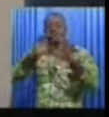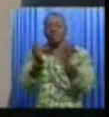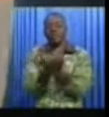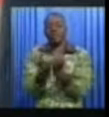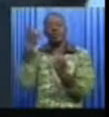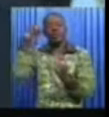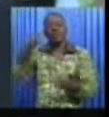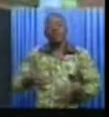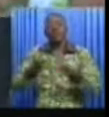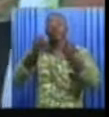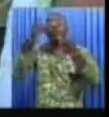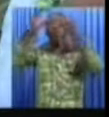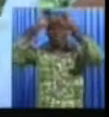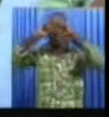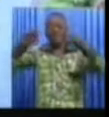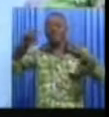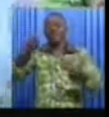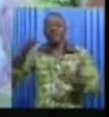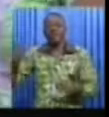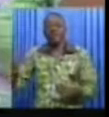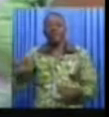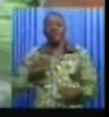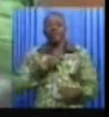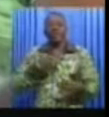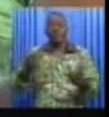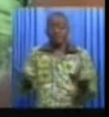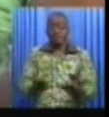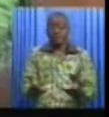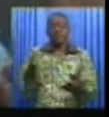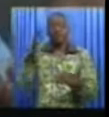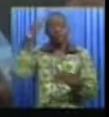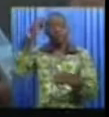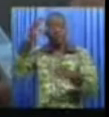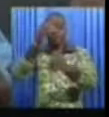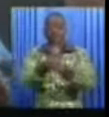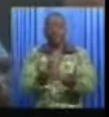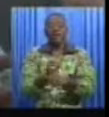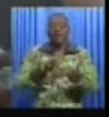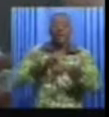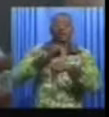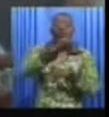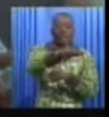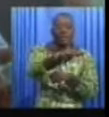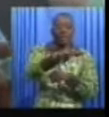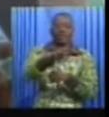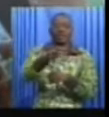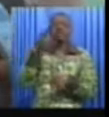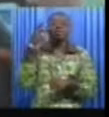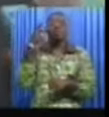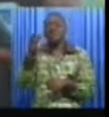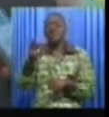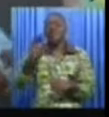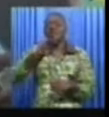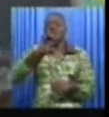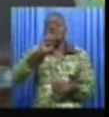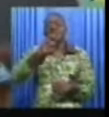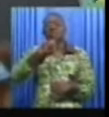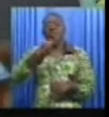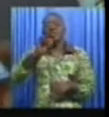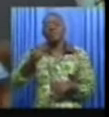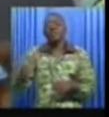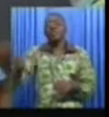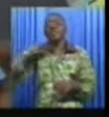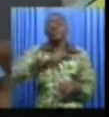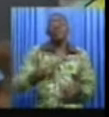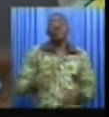Faso. Nous sommes là ce soir pour recevoir un message. On n'est pas juste un mémorandum que vous venez de